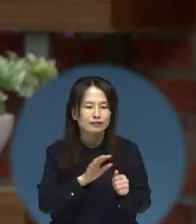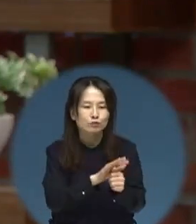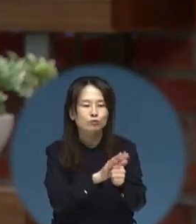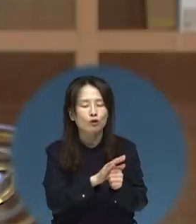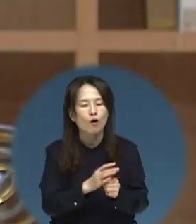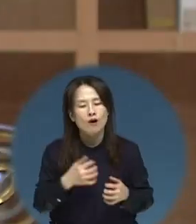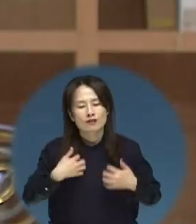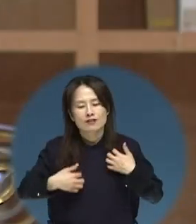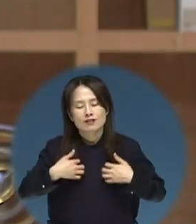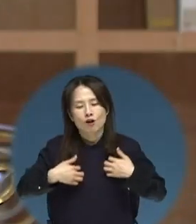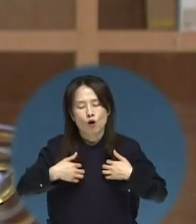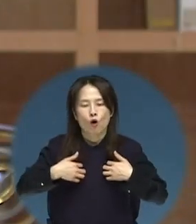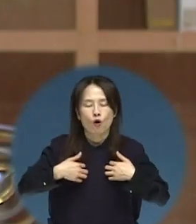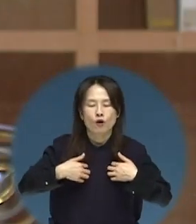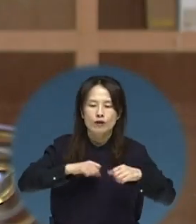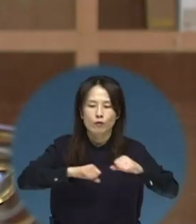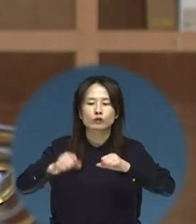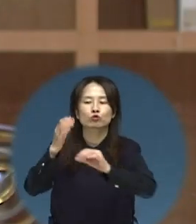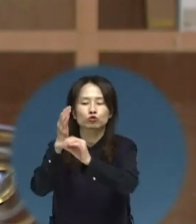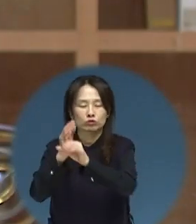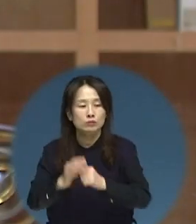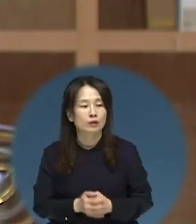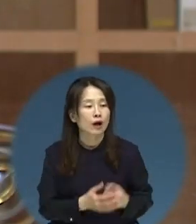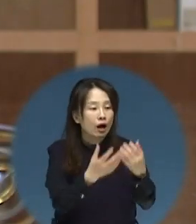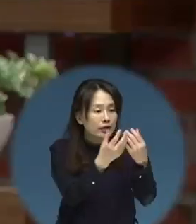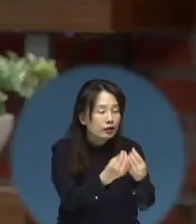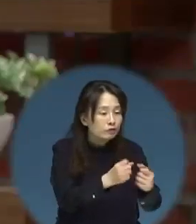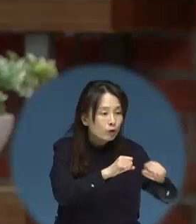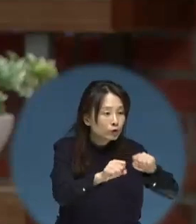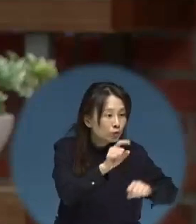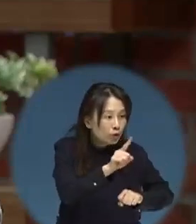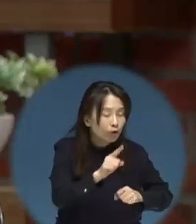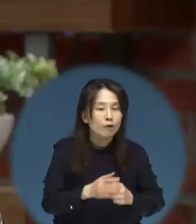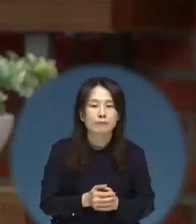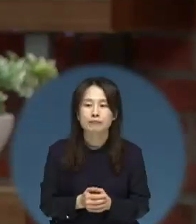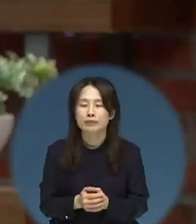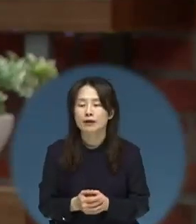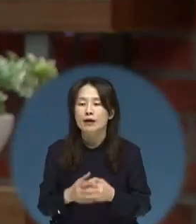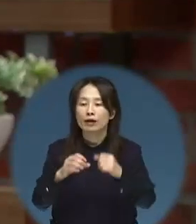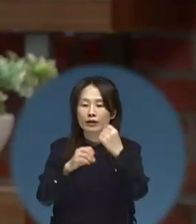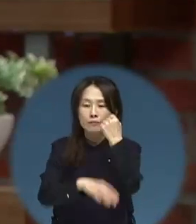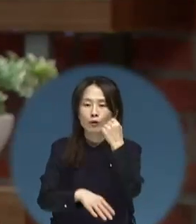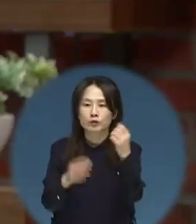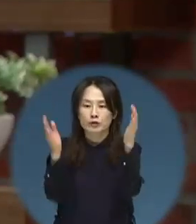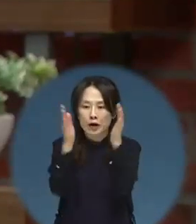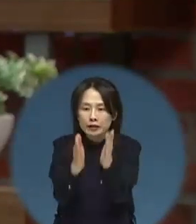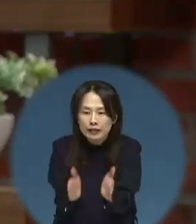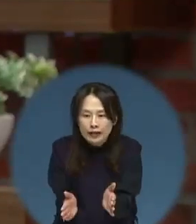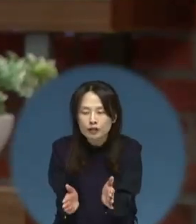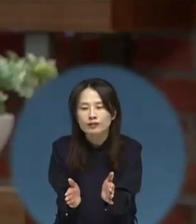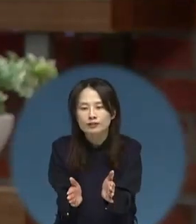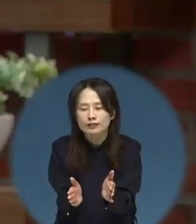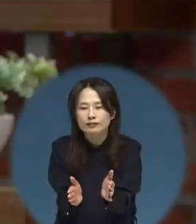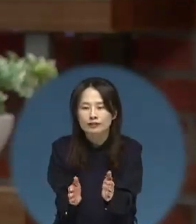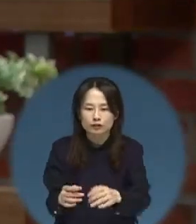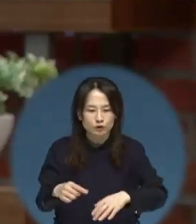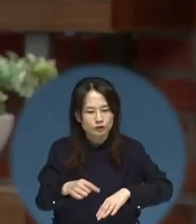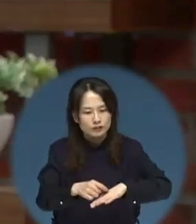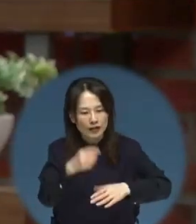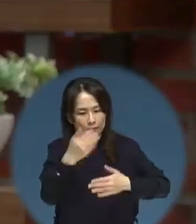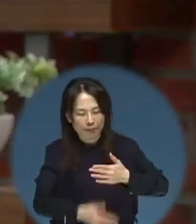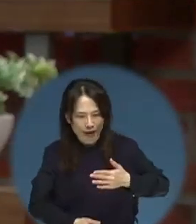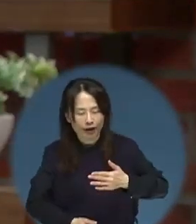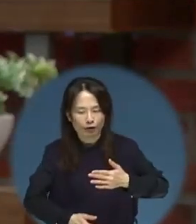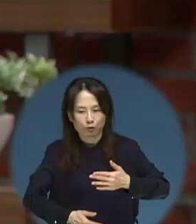있어요. 예를 들면 어떤 이벤트 같은 걸 하는 거예요? 기본적으로는 뭐 다이어트를 하면서 우리가 몸무게를 빼고 같이 살을 뺀 만큼 기부를